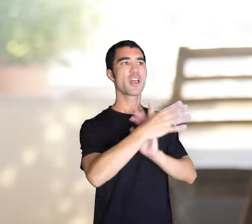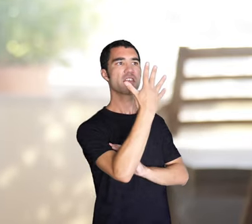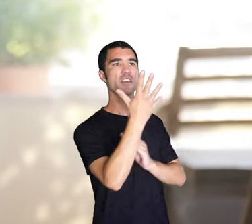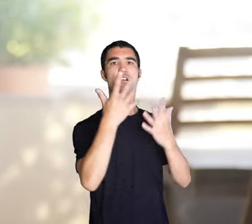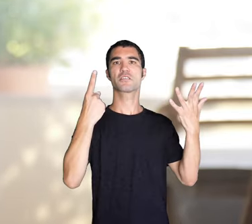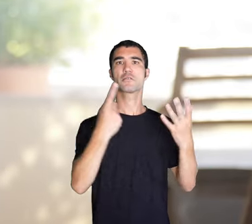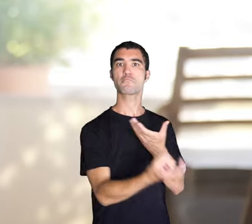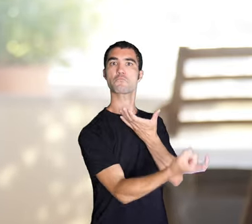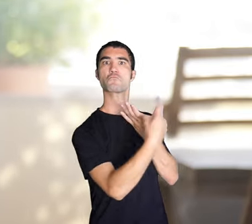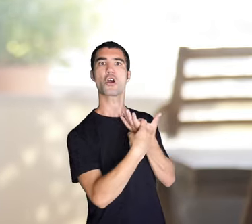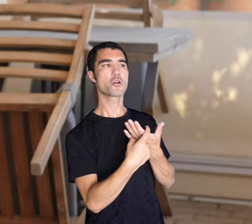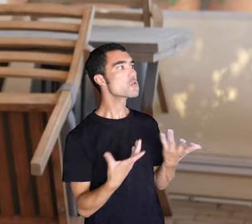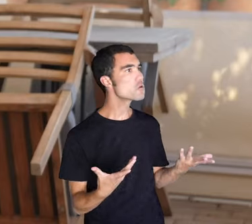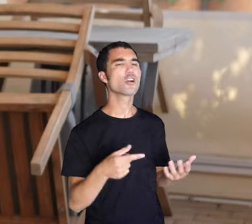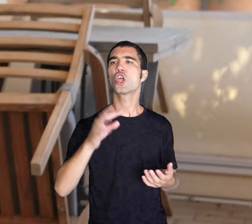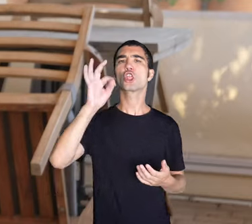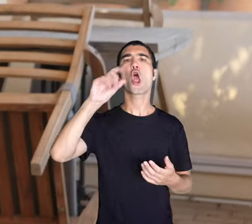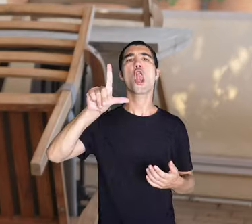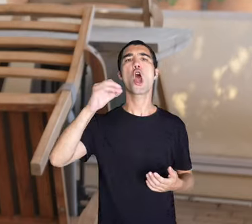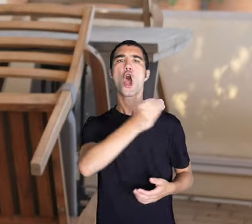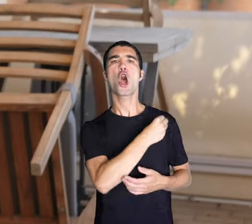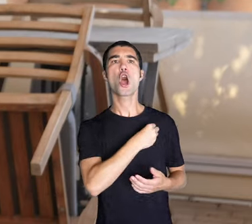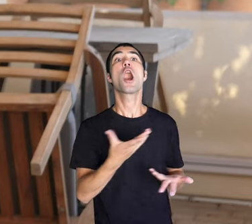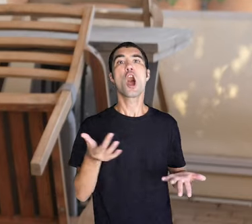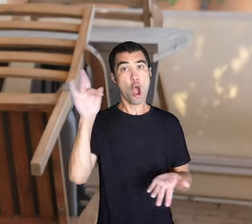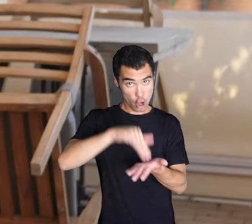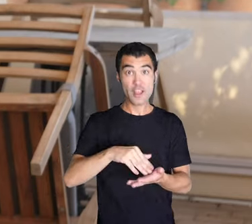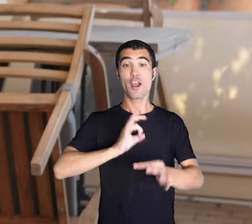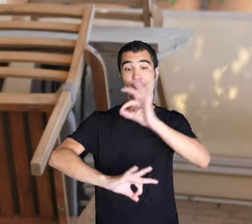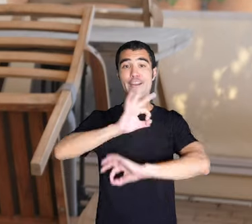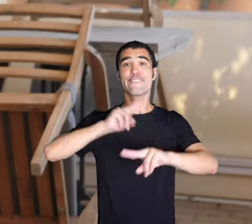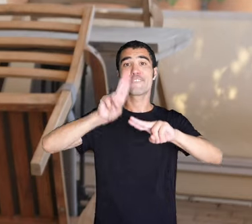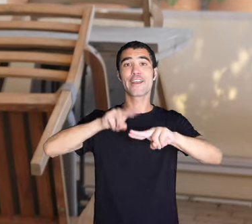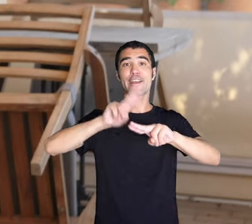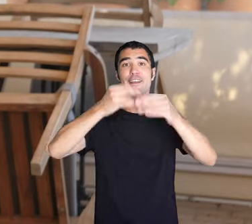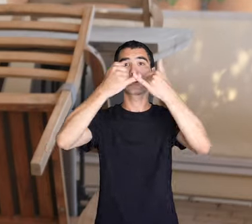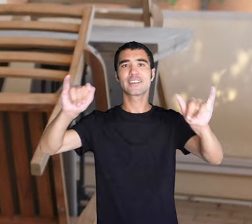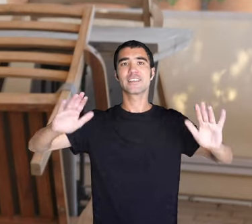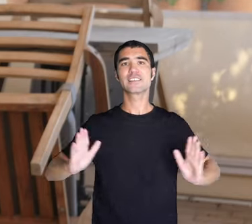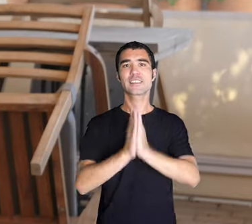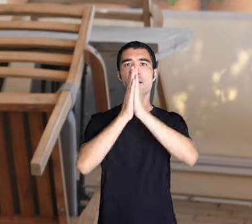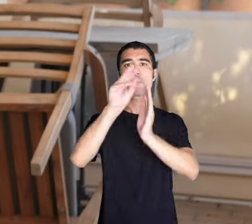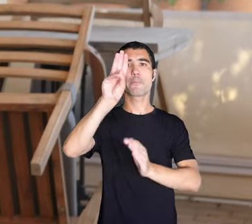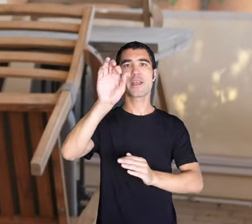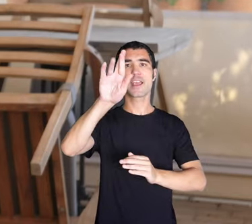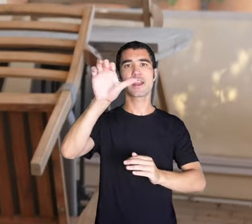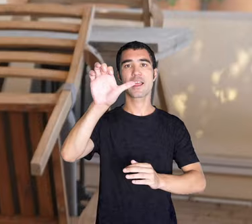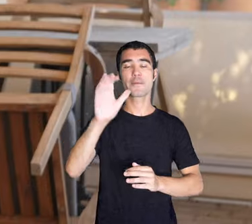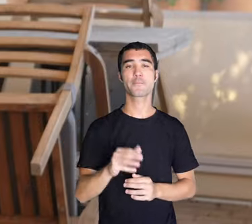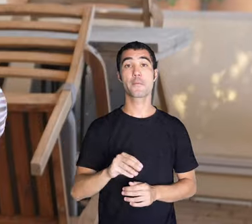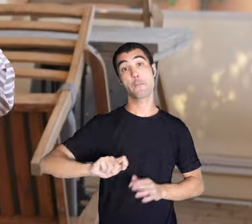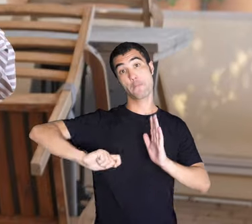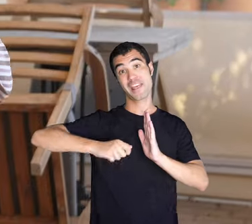dir, Tolo, vol que facin les festes de Sant Pere? Dic, però li vaig dir, però tenim en compte una